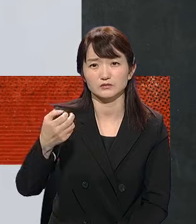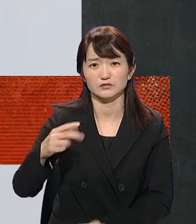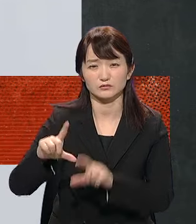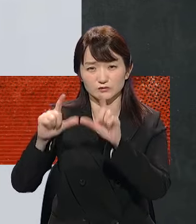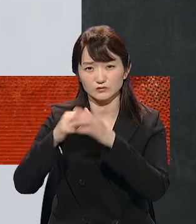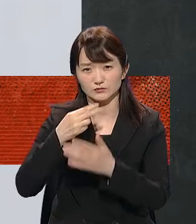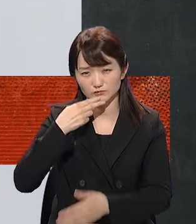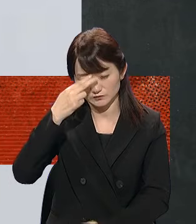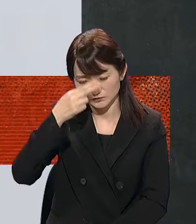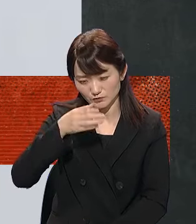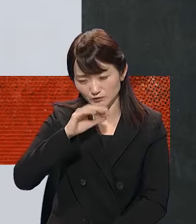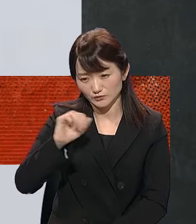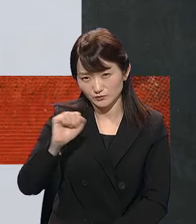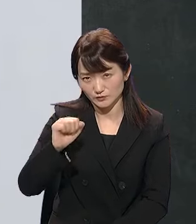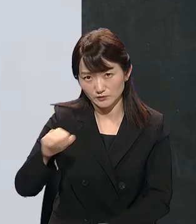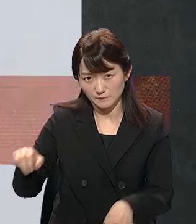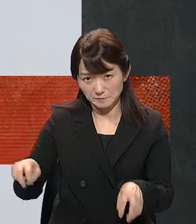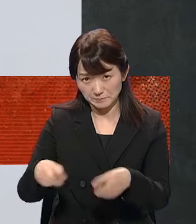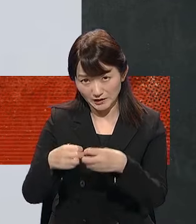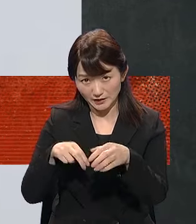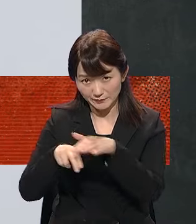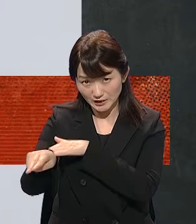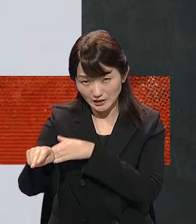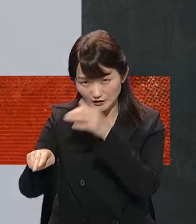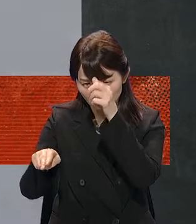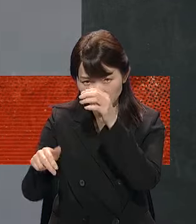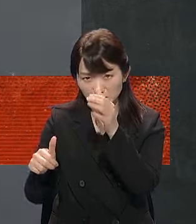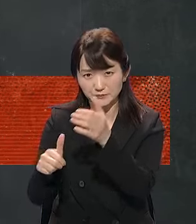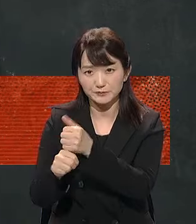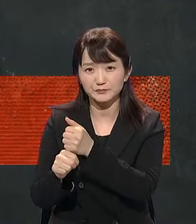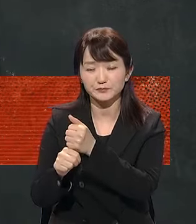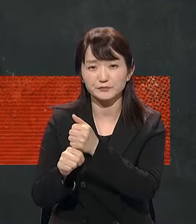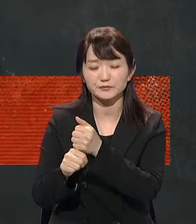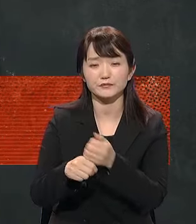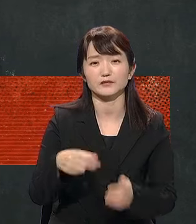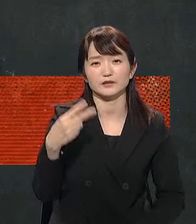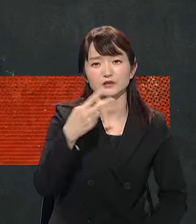음주운전 접촉 사고로 낸 후에 달아나다가 경찰에 붙잡 폈었다